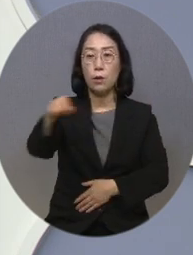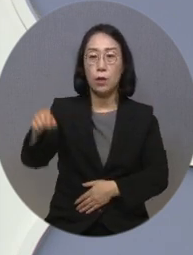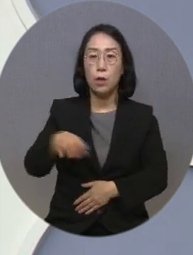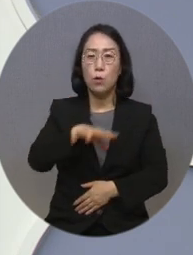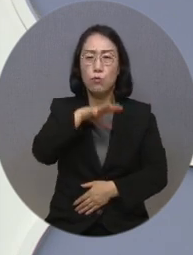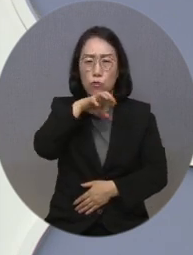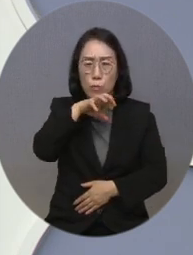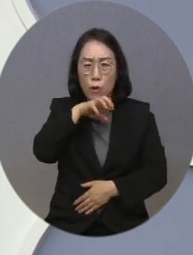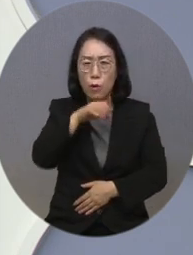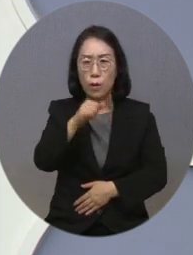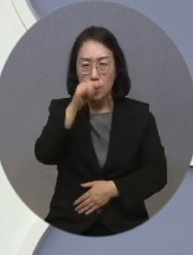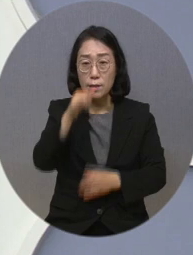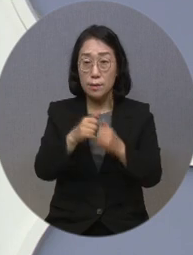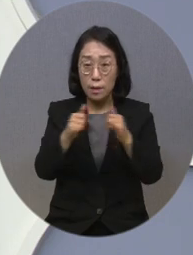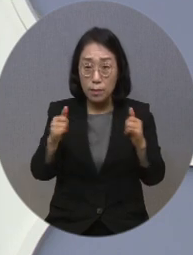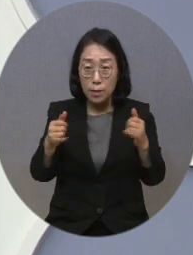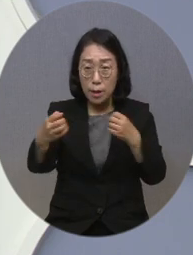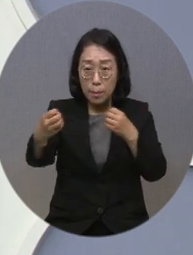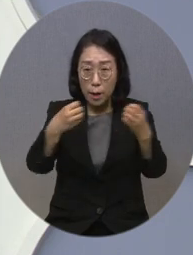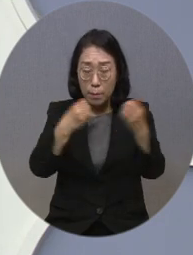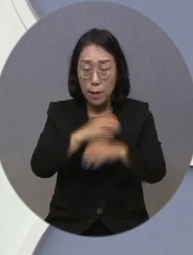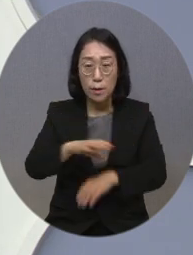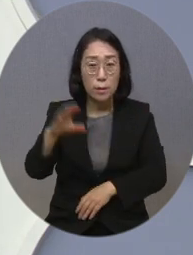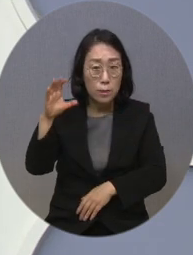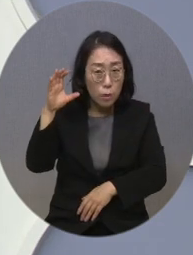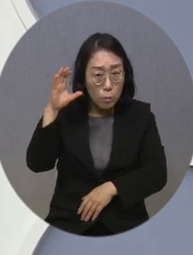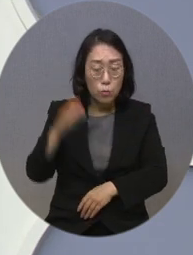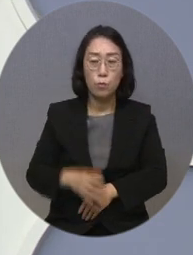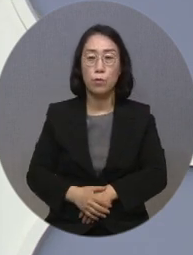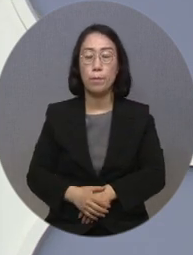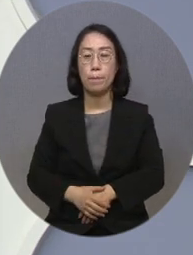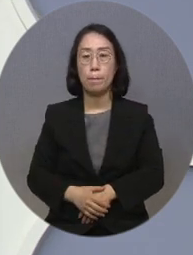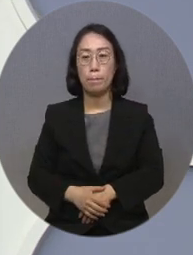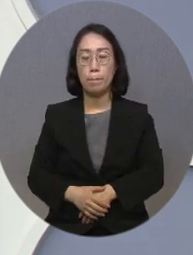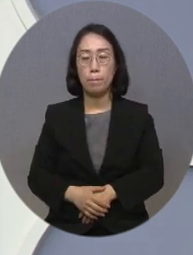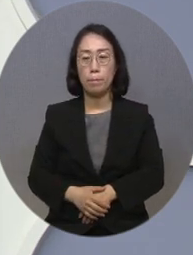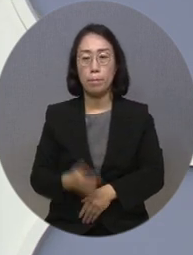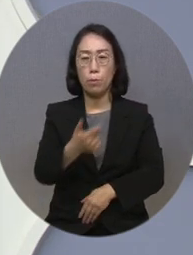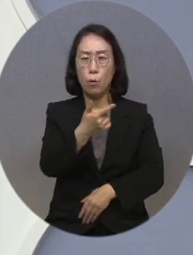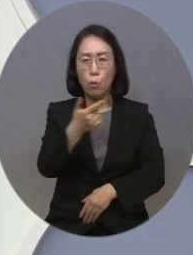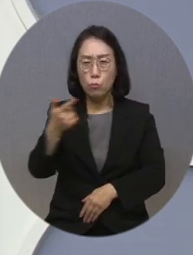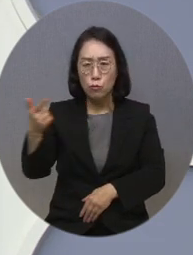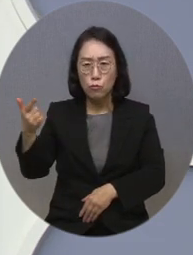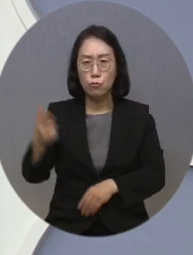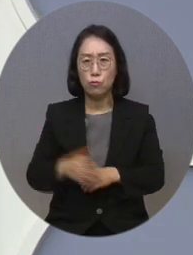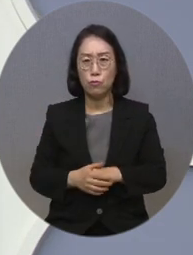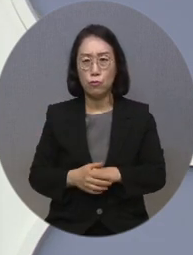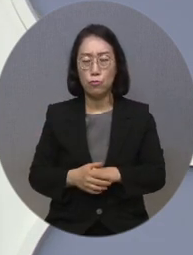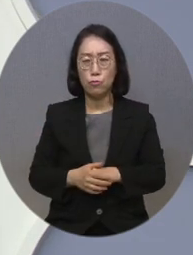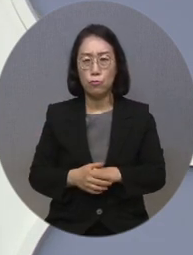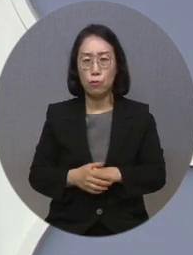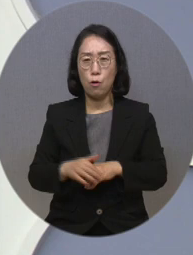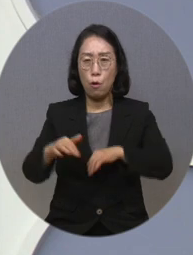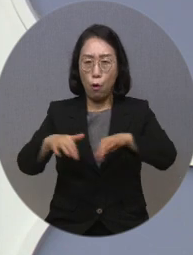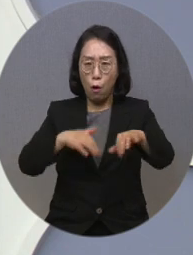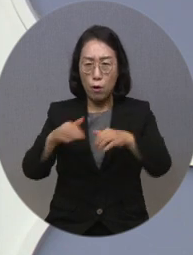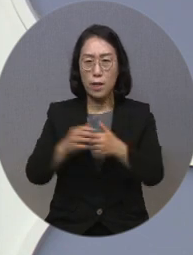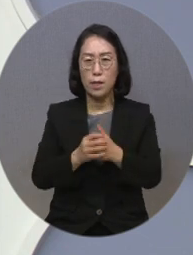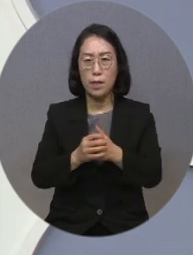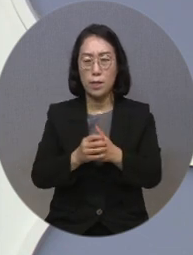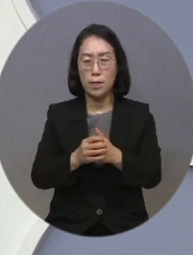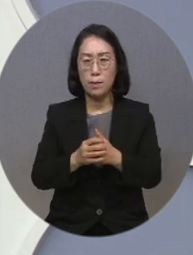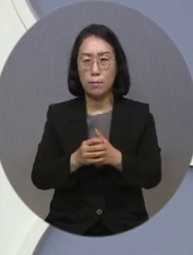그 계층들의 말씀을 들어보면 너무 주먹구구식으로 이 거리 제한이라든지 여러 가지 지원